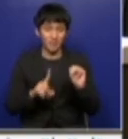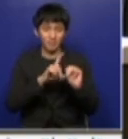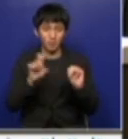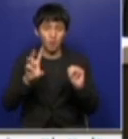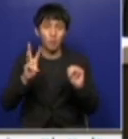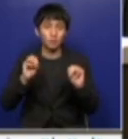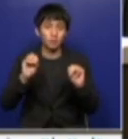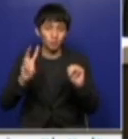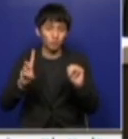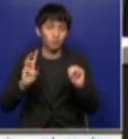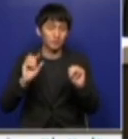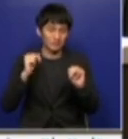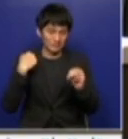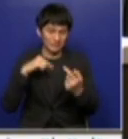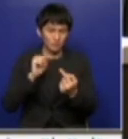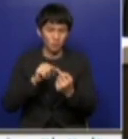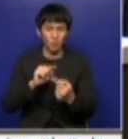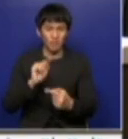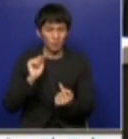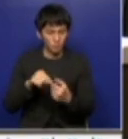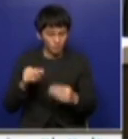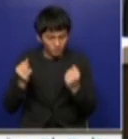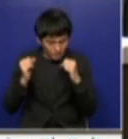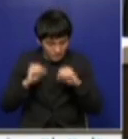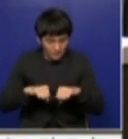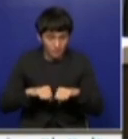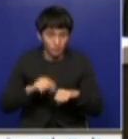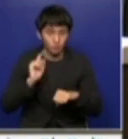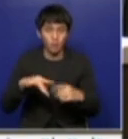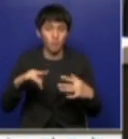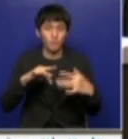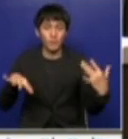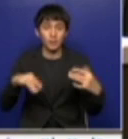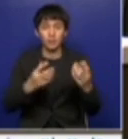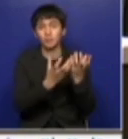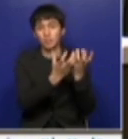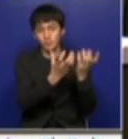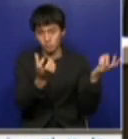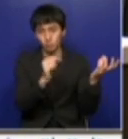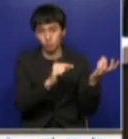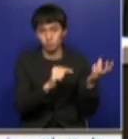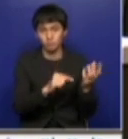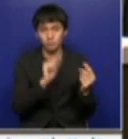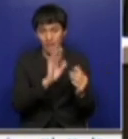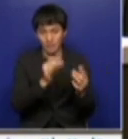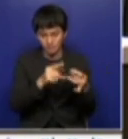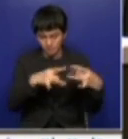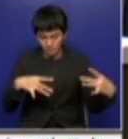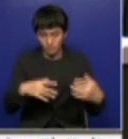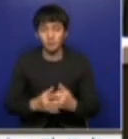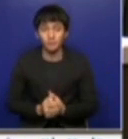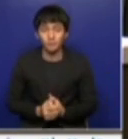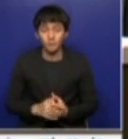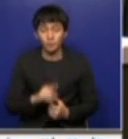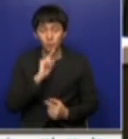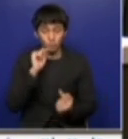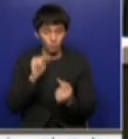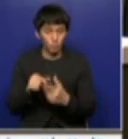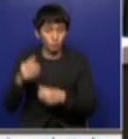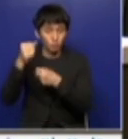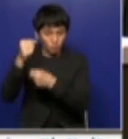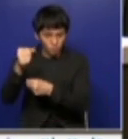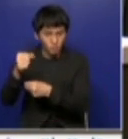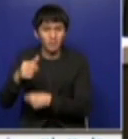ว่าชัดเจนครับการทำประชามติต้องไม่ขัดกับรัฐธรรมนูญการชุมนุมเป็น 10นะ